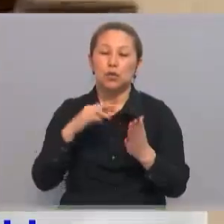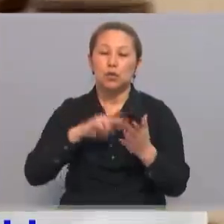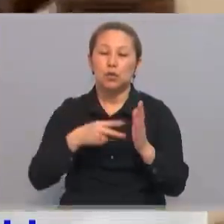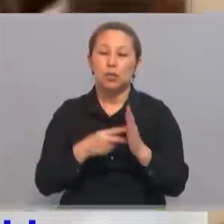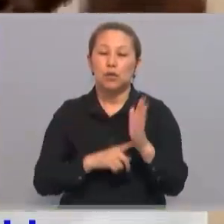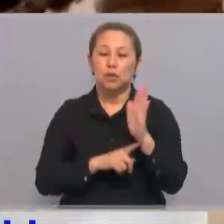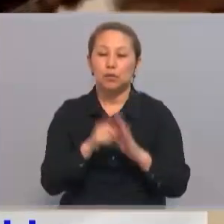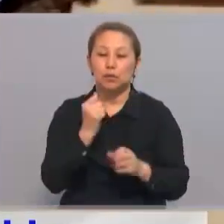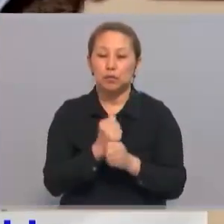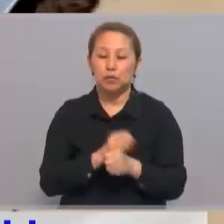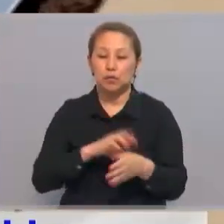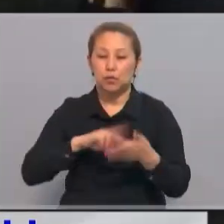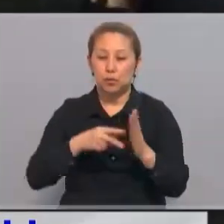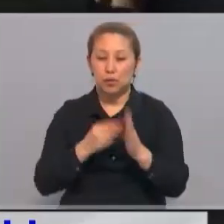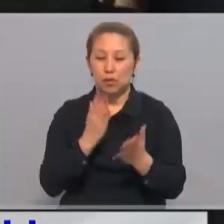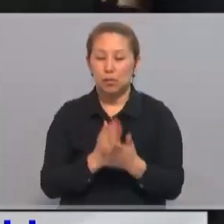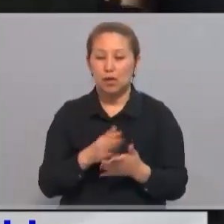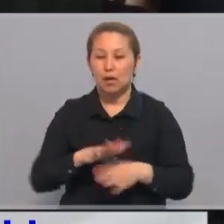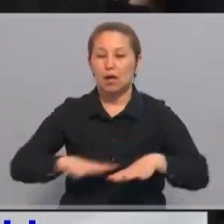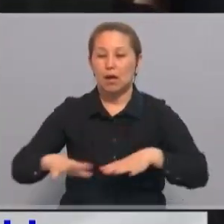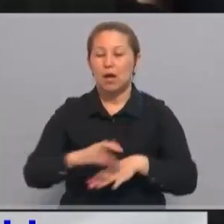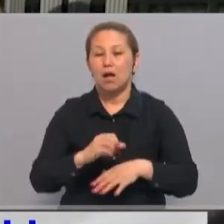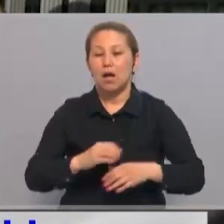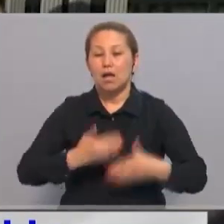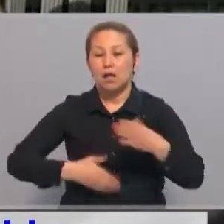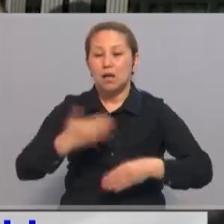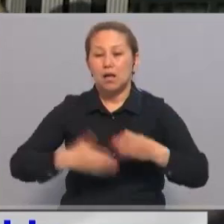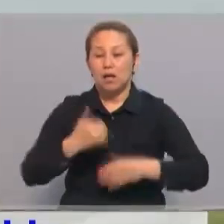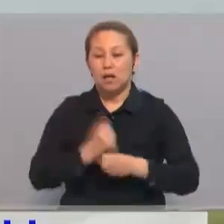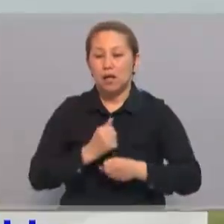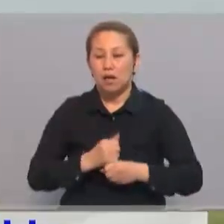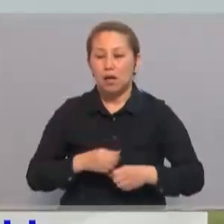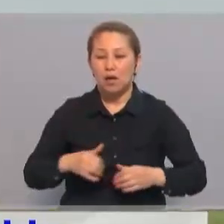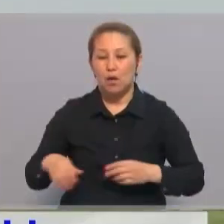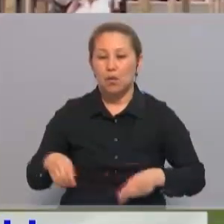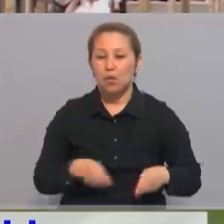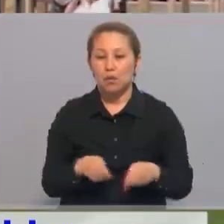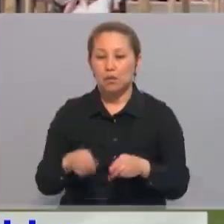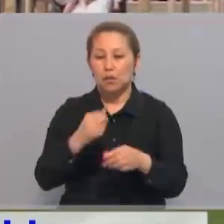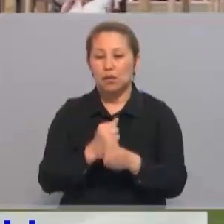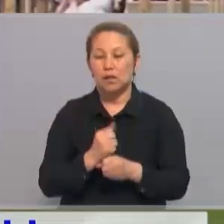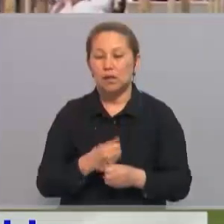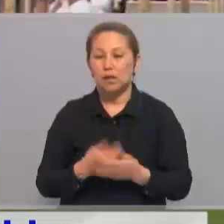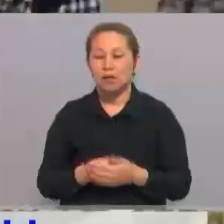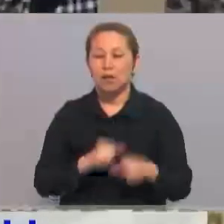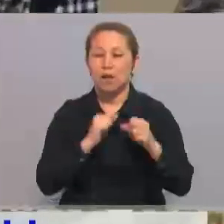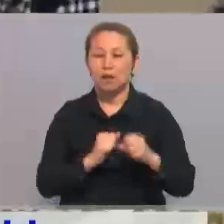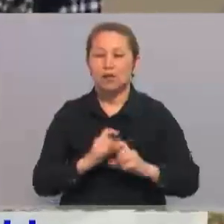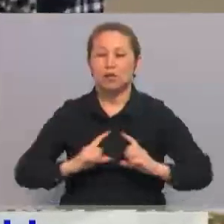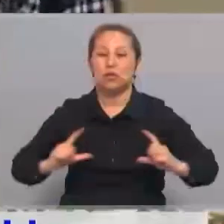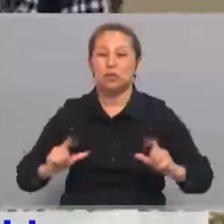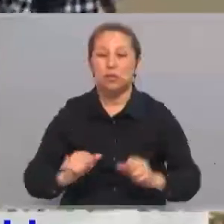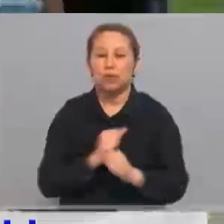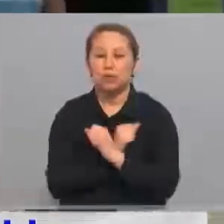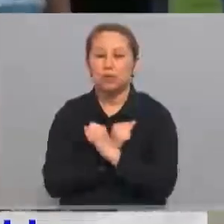жүзеге асыру жоспарланған. Халықаралық теннис орталығы салынды. Мұз сарайының құрылысы жүруде. Ат спорт кешені, демалыс орындары